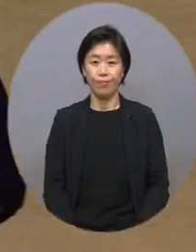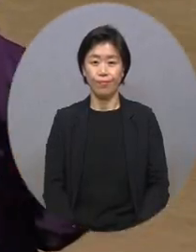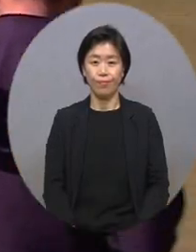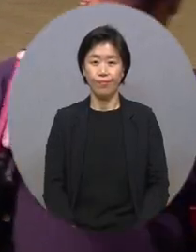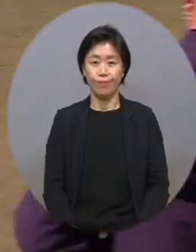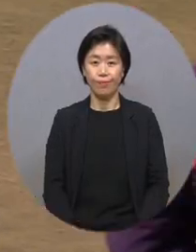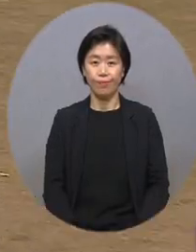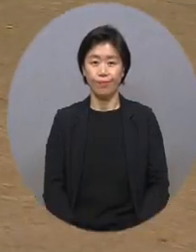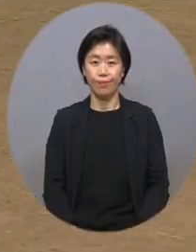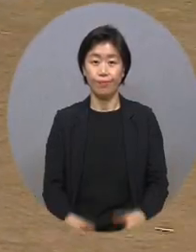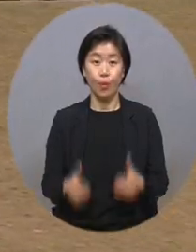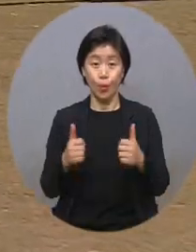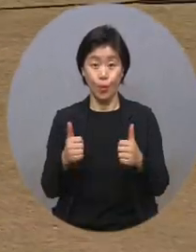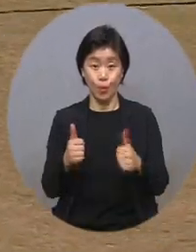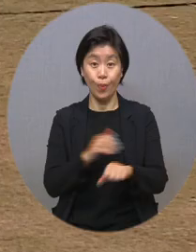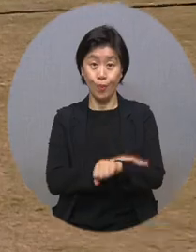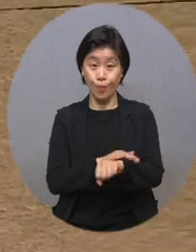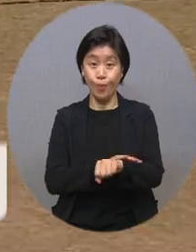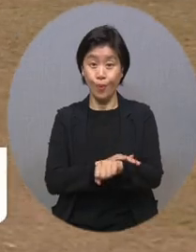어, 나이스. 나이스.